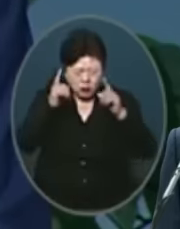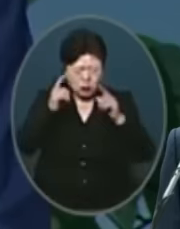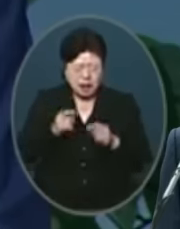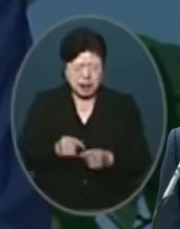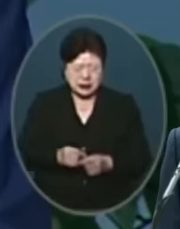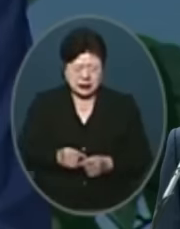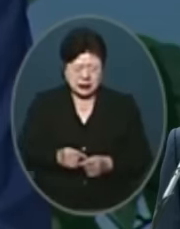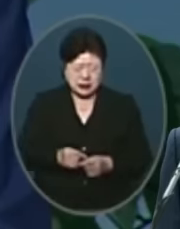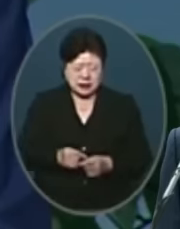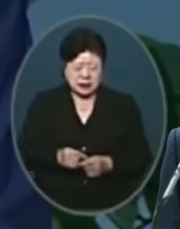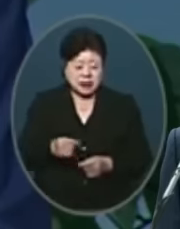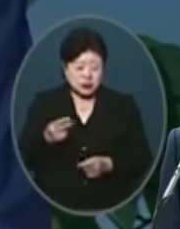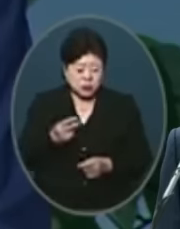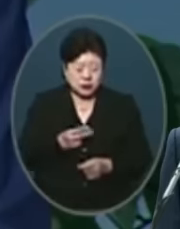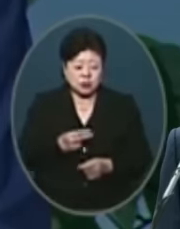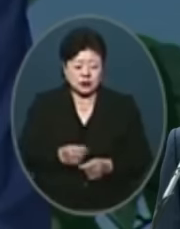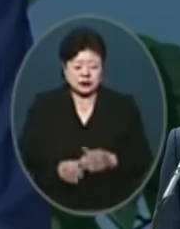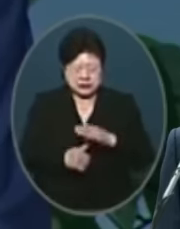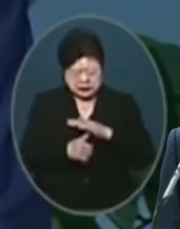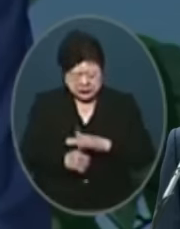화를 냈다가도